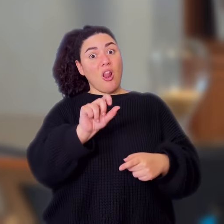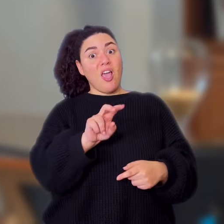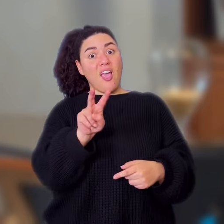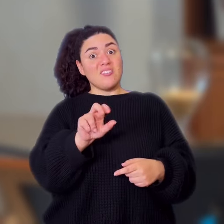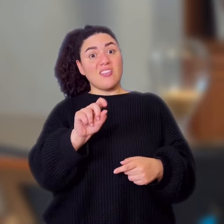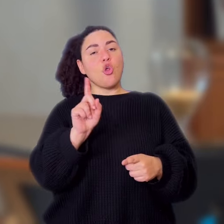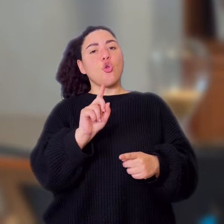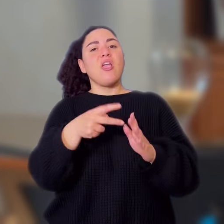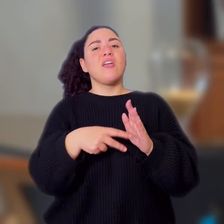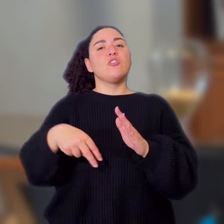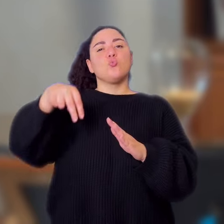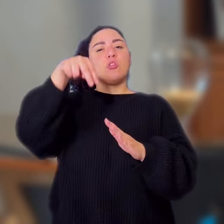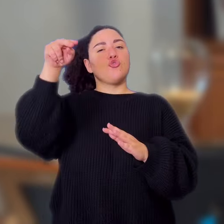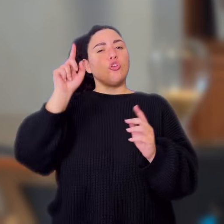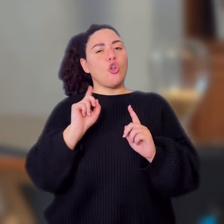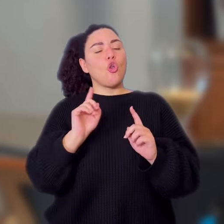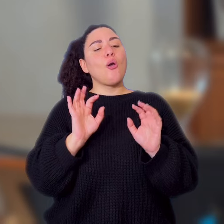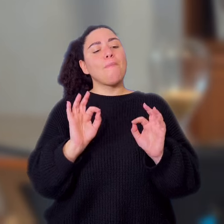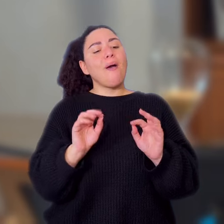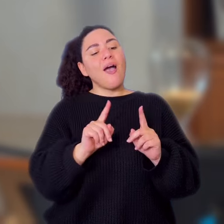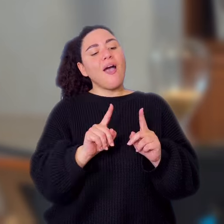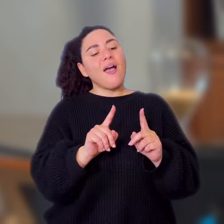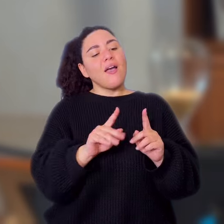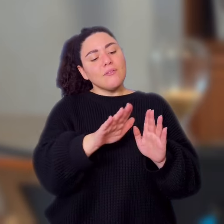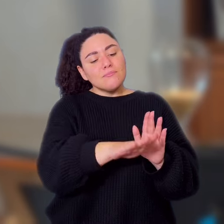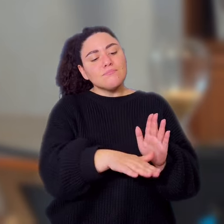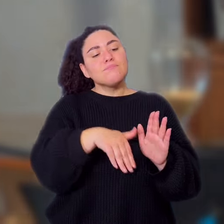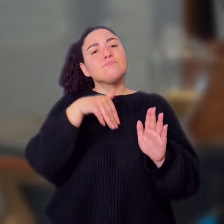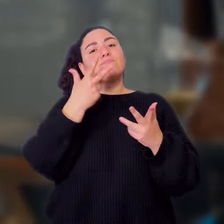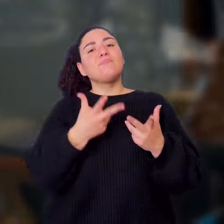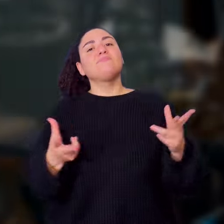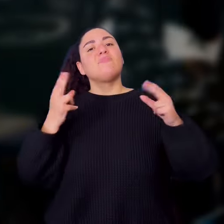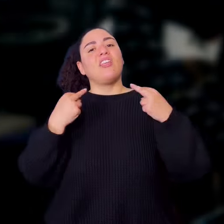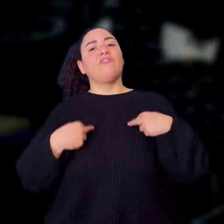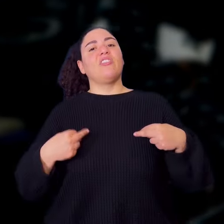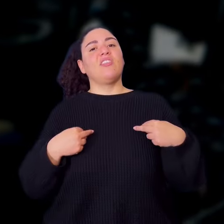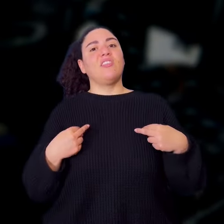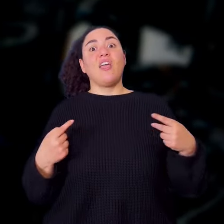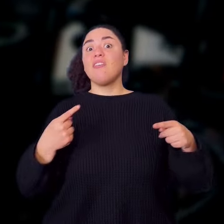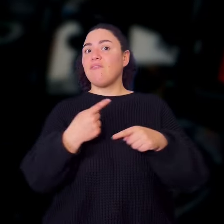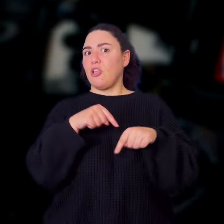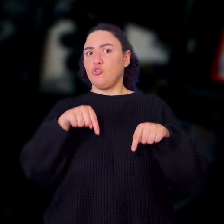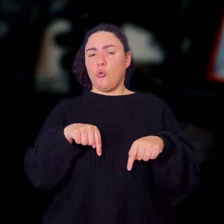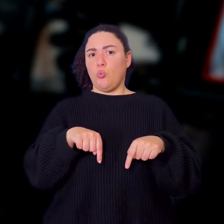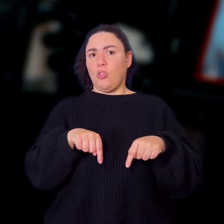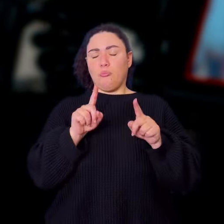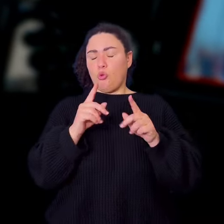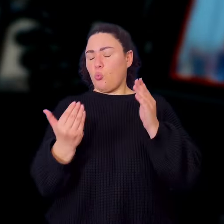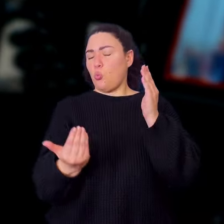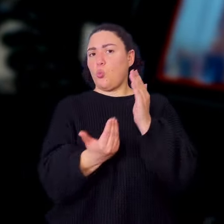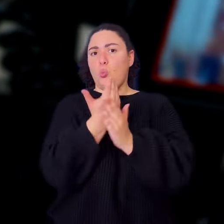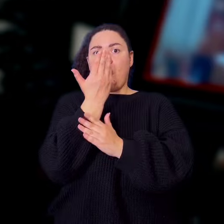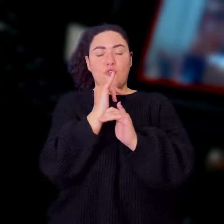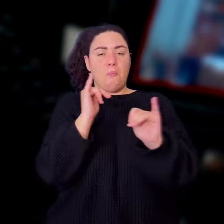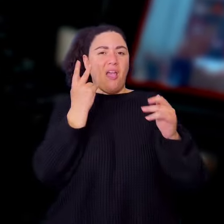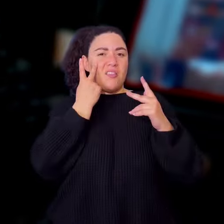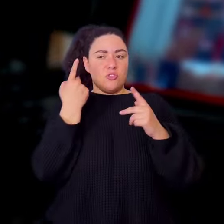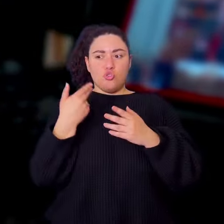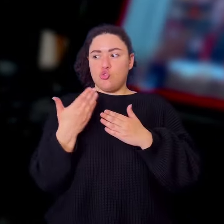è tanto una resurrezione ma un essere richiamato in vita Qui invece abbiamo qualcosa di completamente